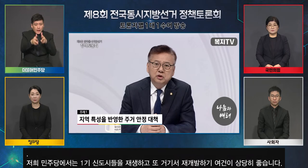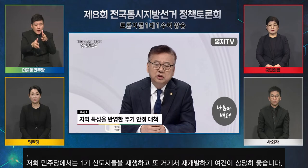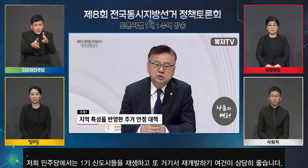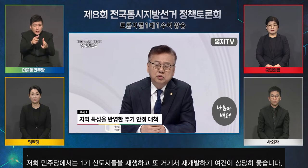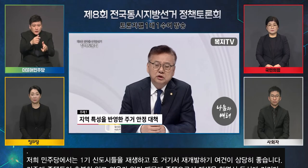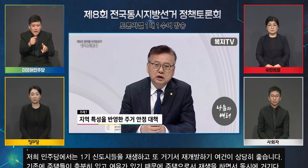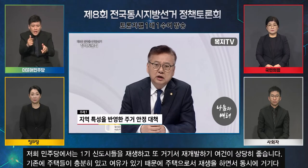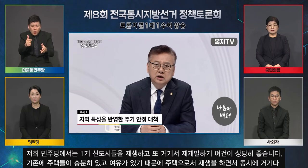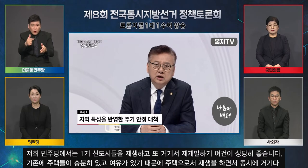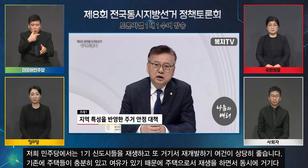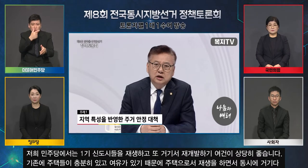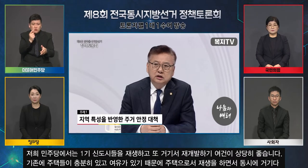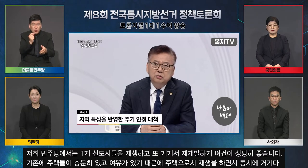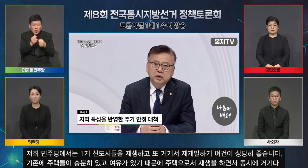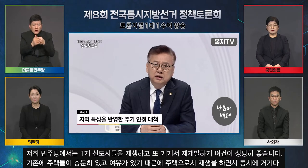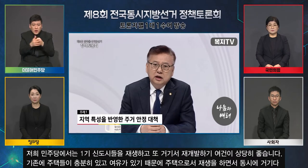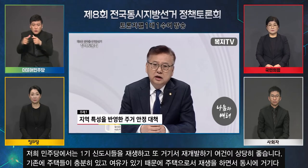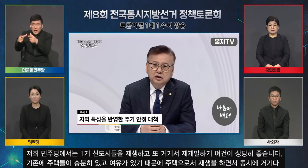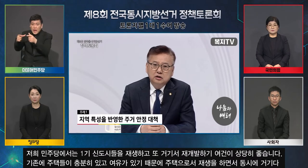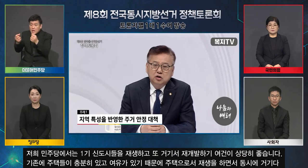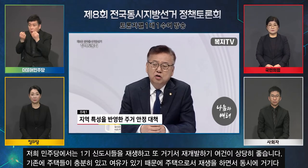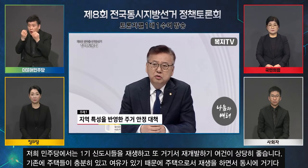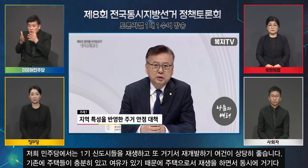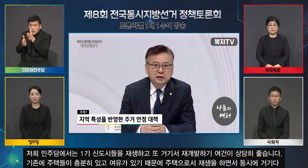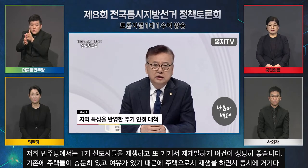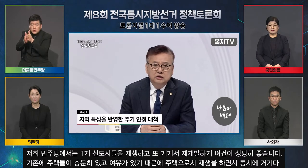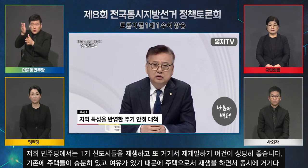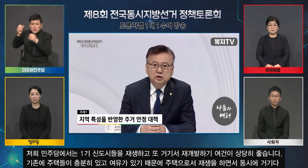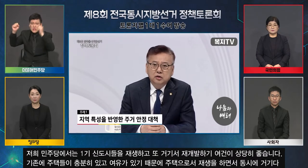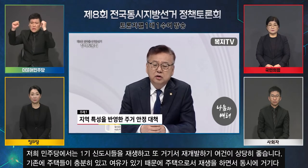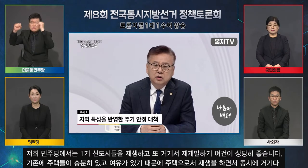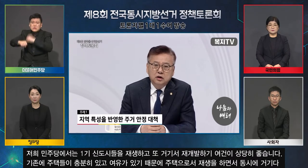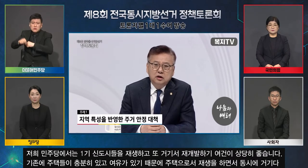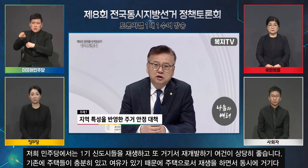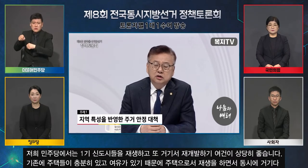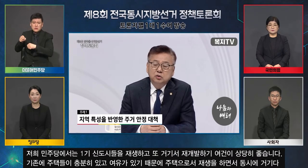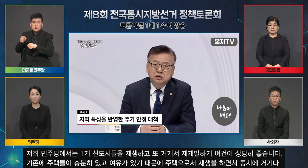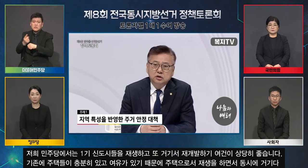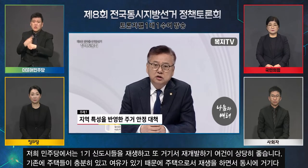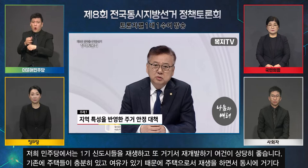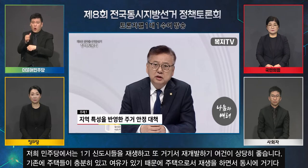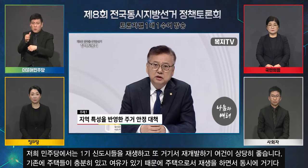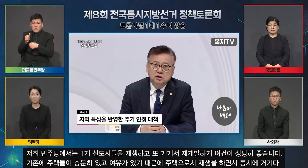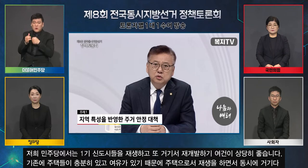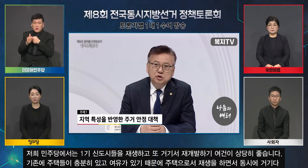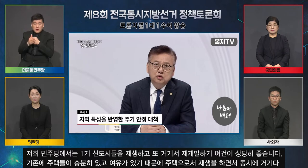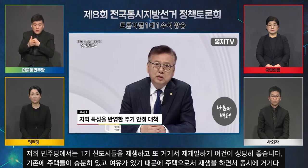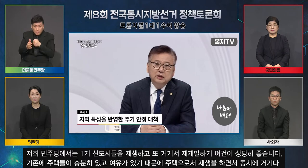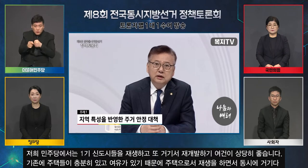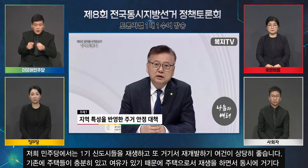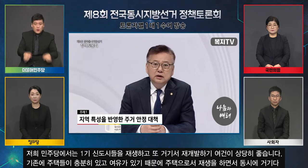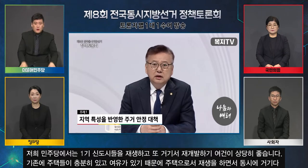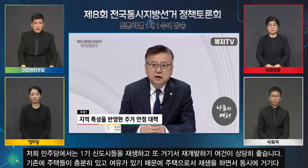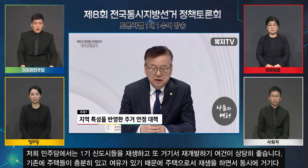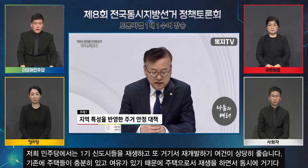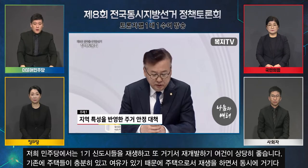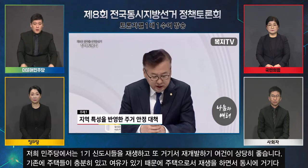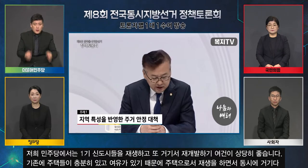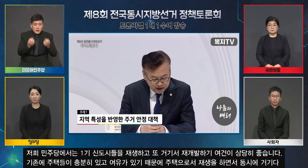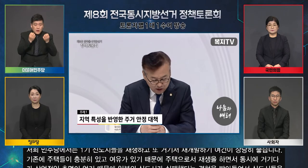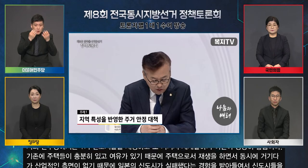때문에 일본의 신도시가 실패했다라는 경험을 받아들여서요. 신도시들을 스마트 신도시로 만들